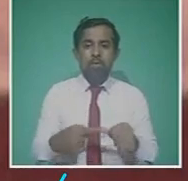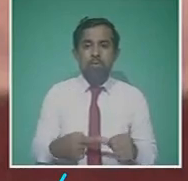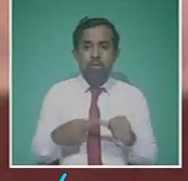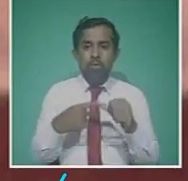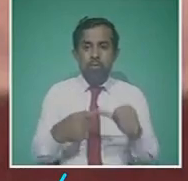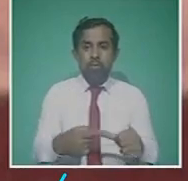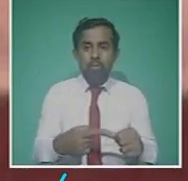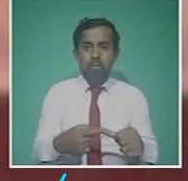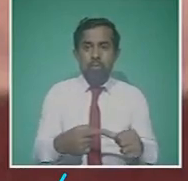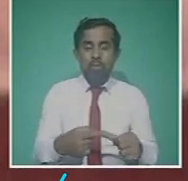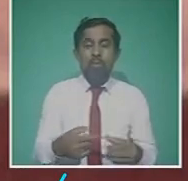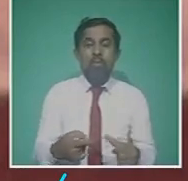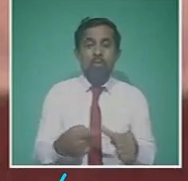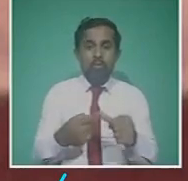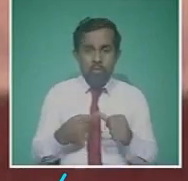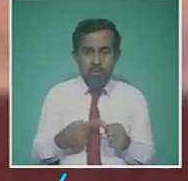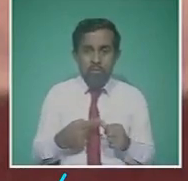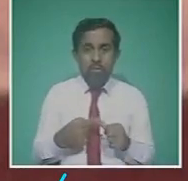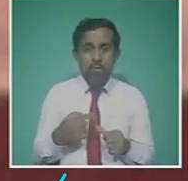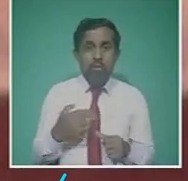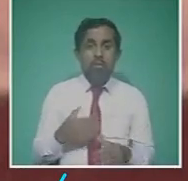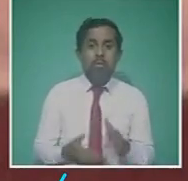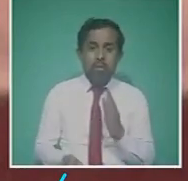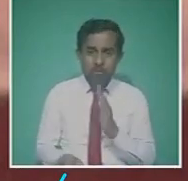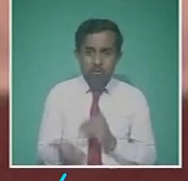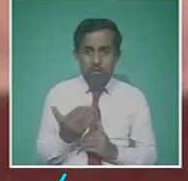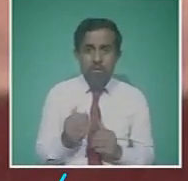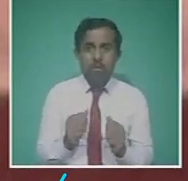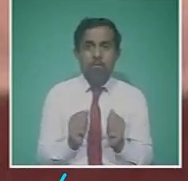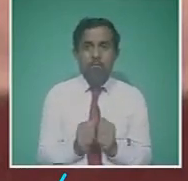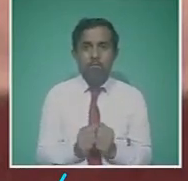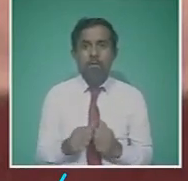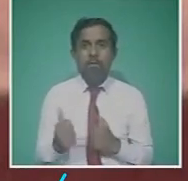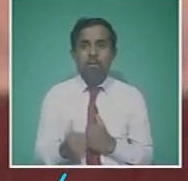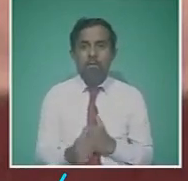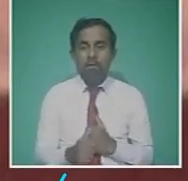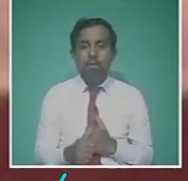හොයලා උත්තර ලබාගෙන ජනතාව ඉදිරියට යෑමට වැඩ කටයුත්ත